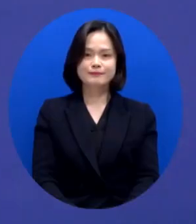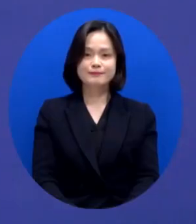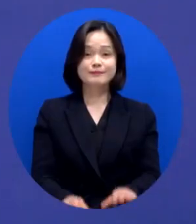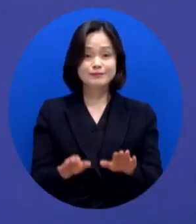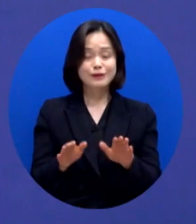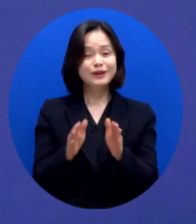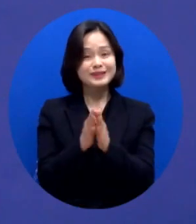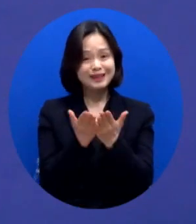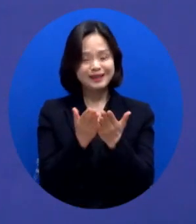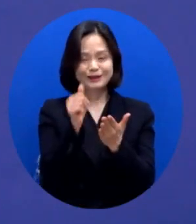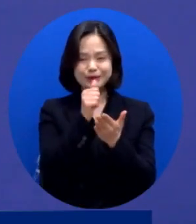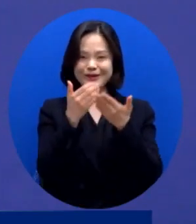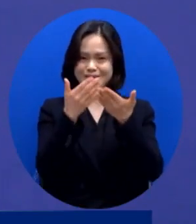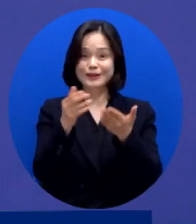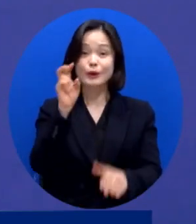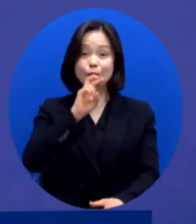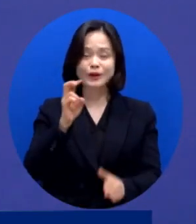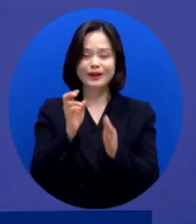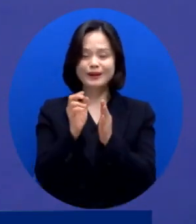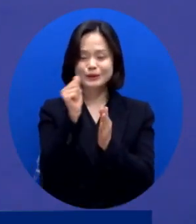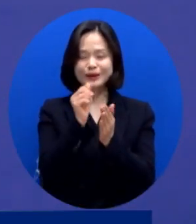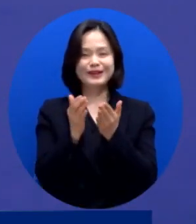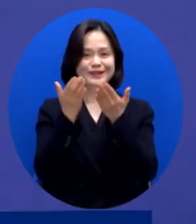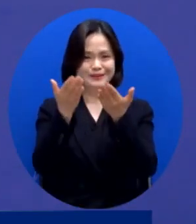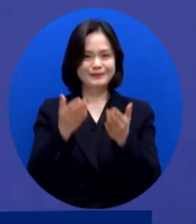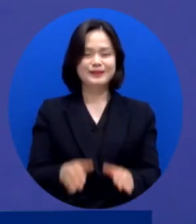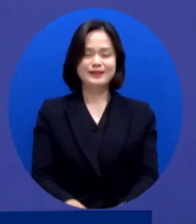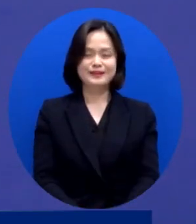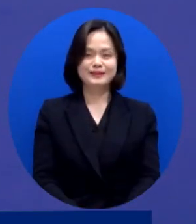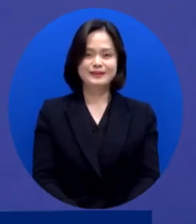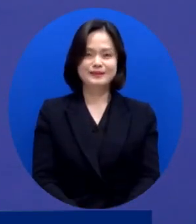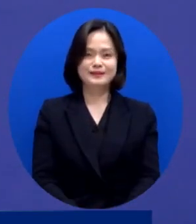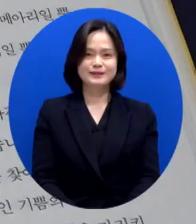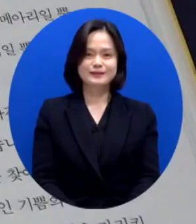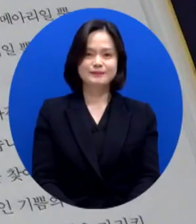이번 한 주간의 문화가 소식입니다. 김효경 기자가 전해드립니다.